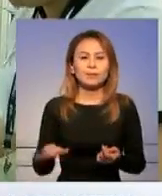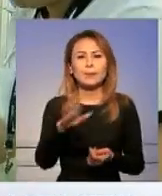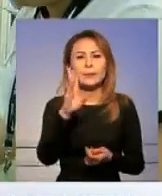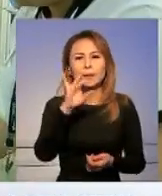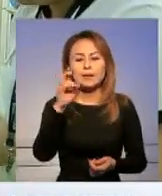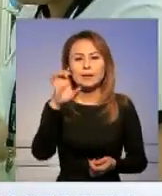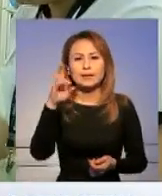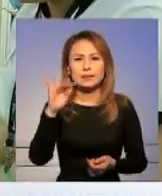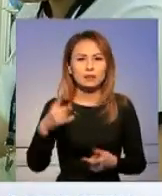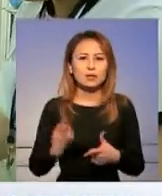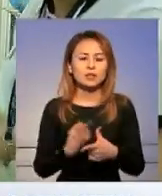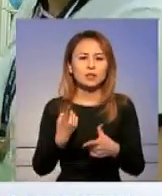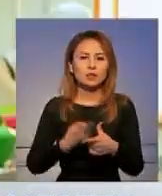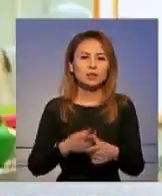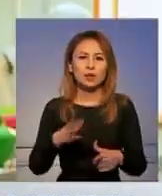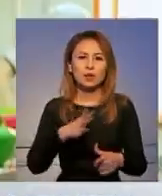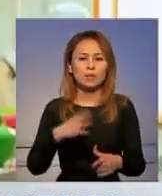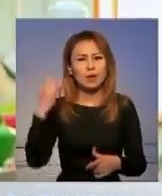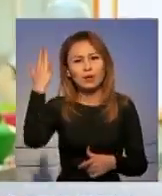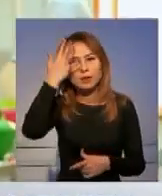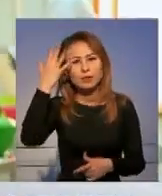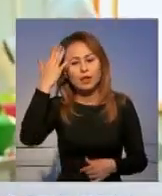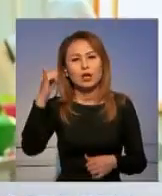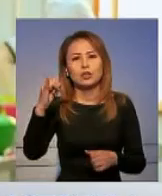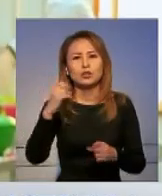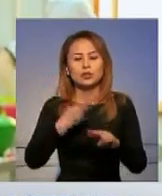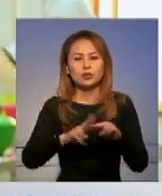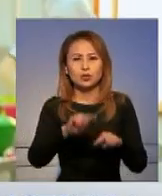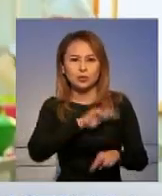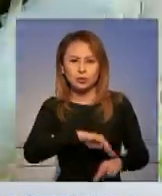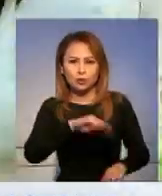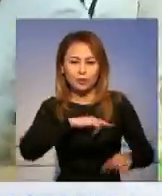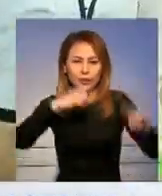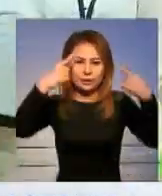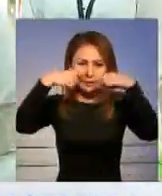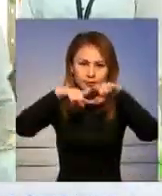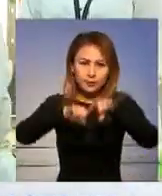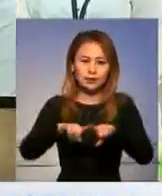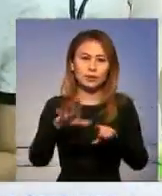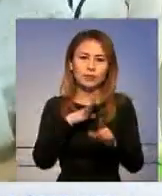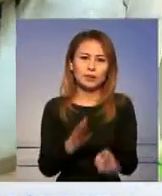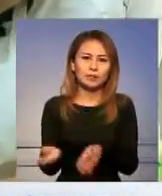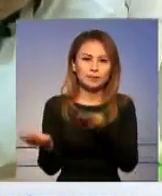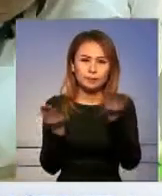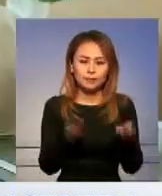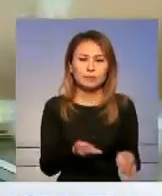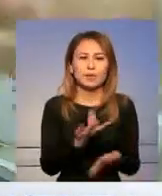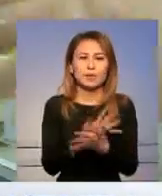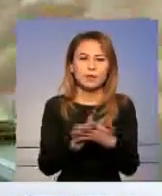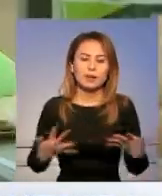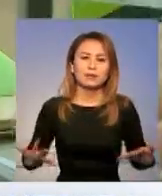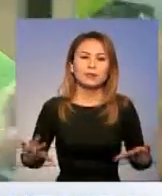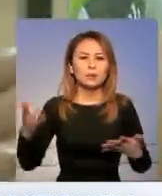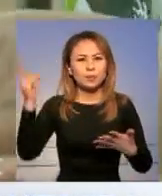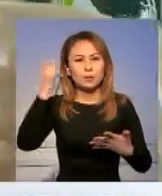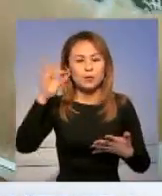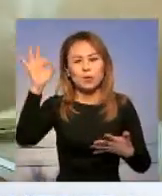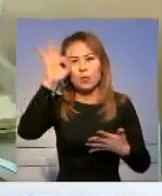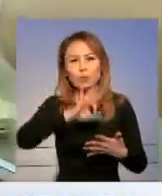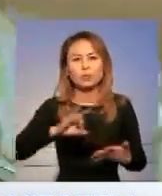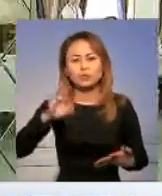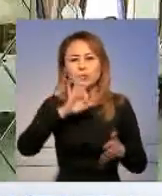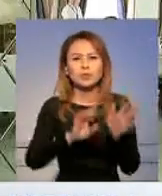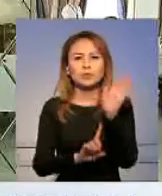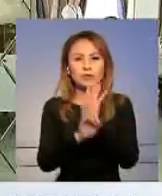Skills Қазақстан чемпионатының мақсаты жұмысшы және техникалық мамандықтардың мәртебесін арттыру, кәсіптік техникалық білім беру саласын дамыту